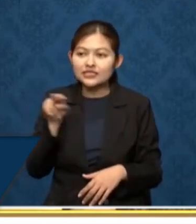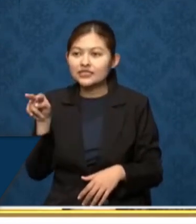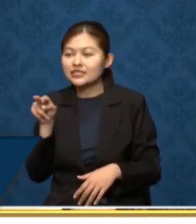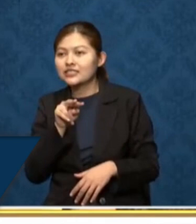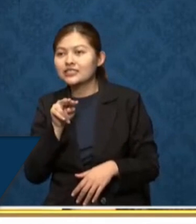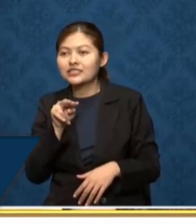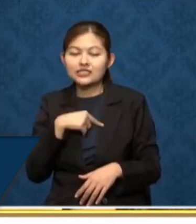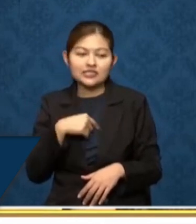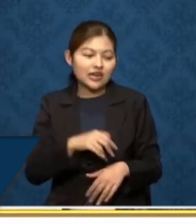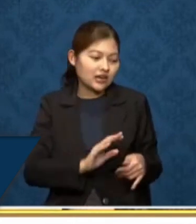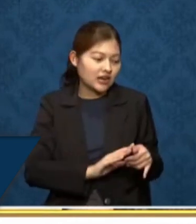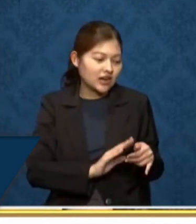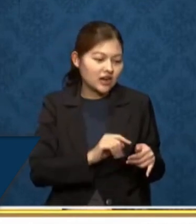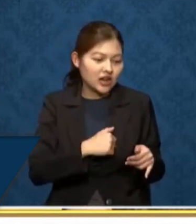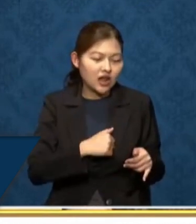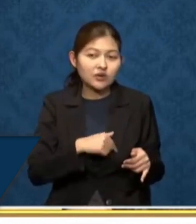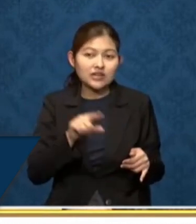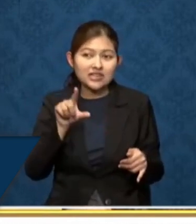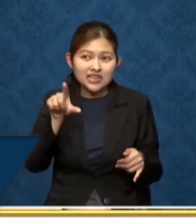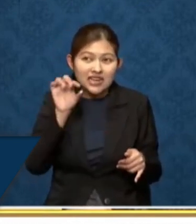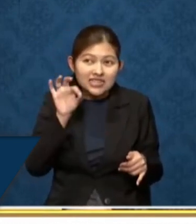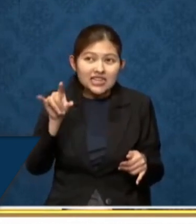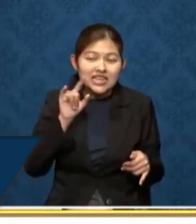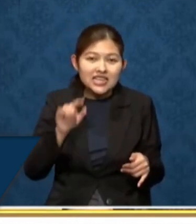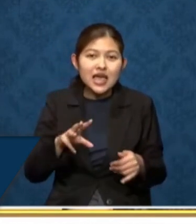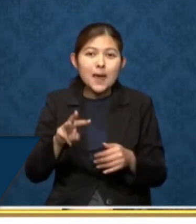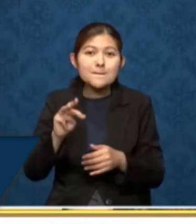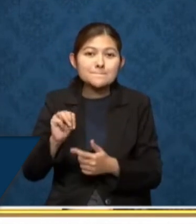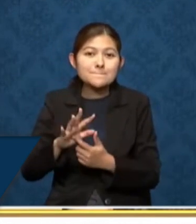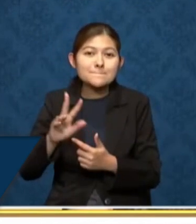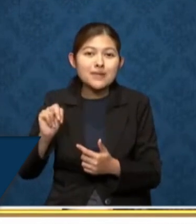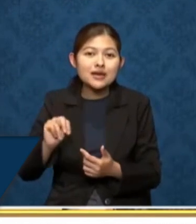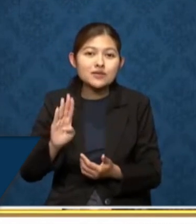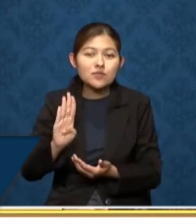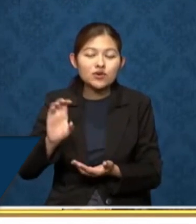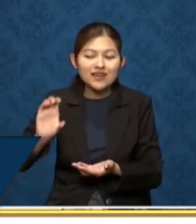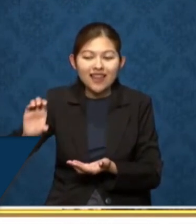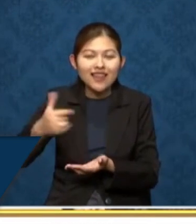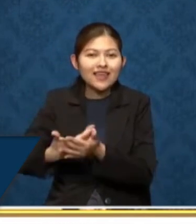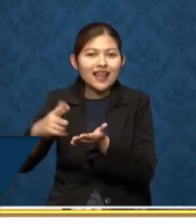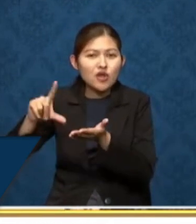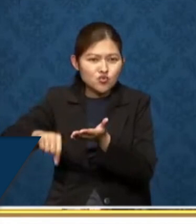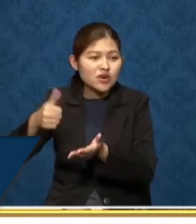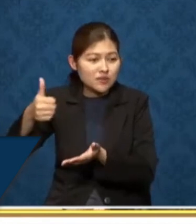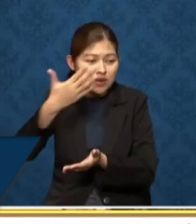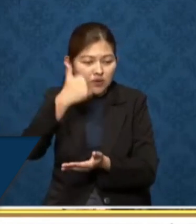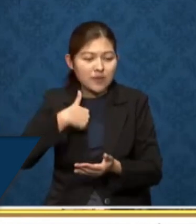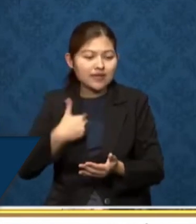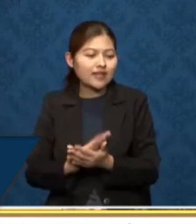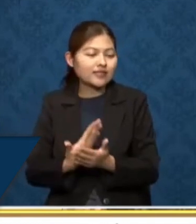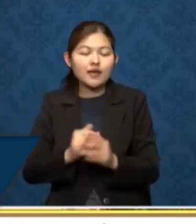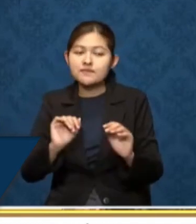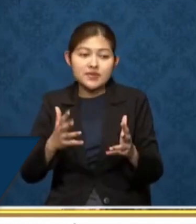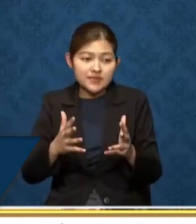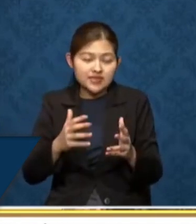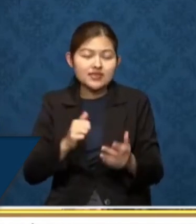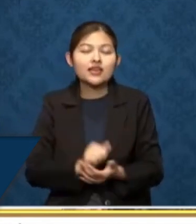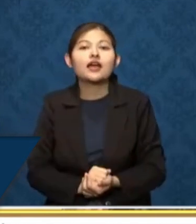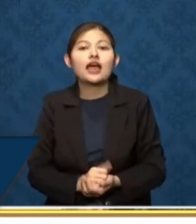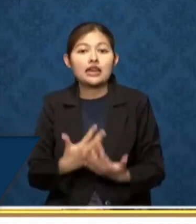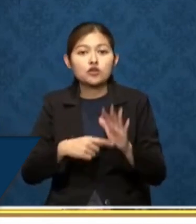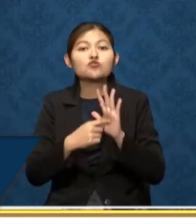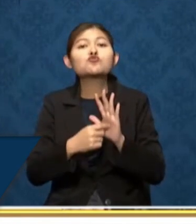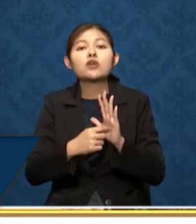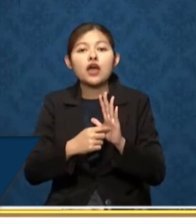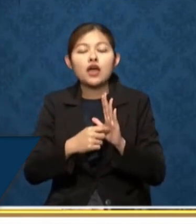กลั้นใจบอกลูกว่าเราทานแค่มันบดได้ไหมคะลูกเพราะว่าแม่ไม่มีเงินหรืออีกในหนึ่งกรณีนะคะที่ดิ